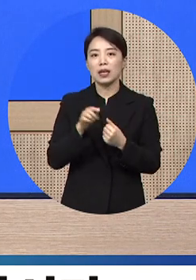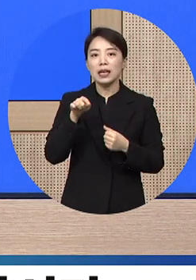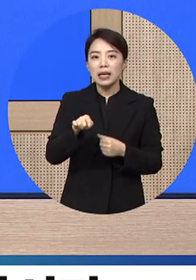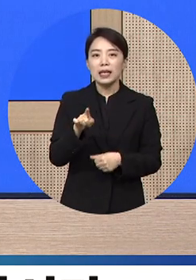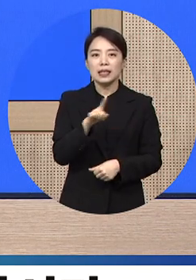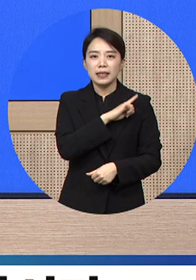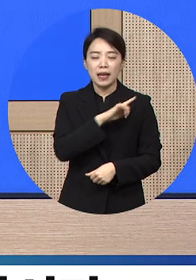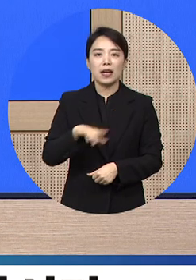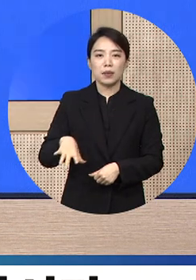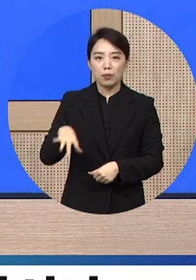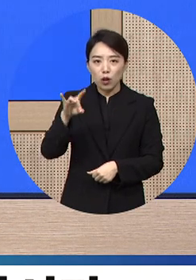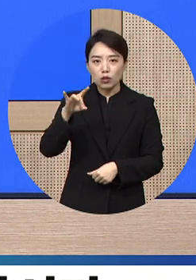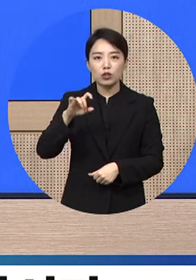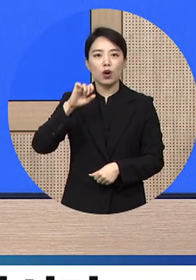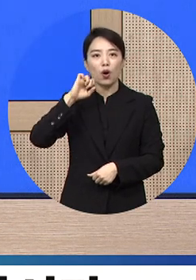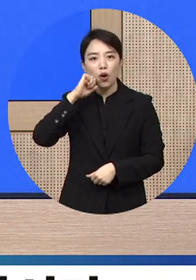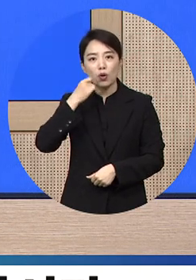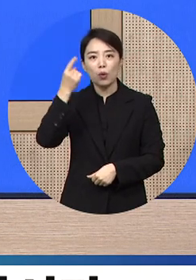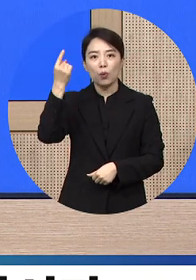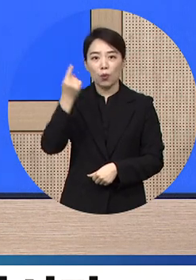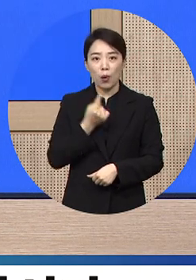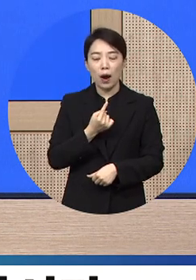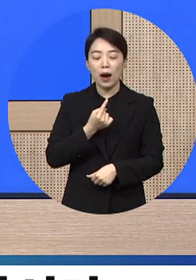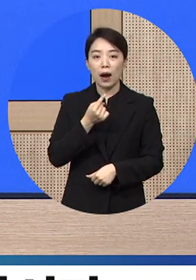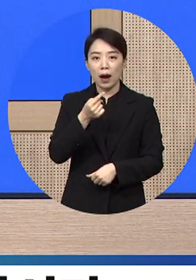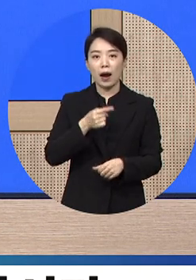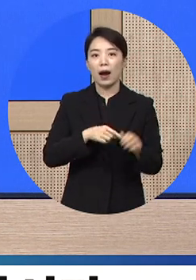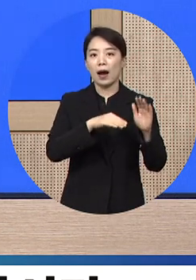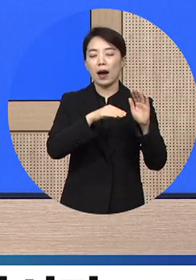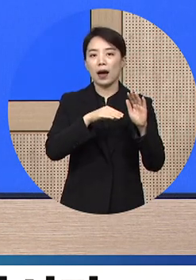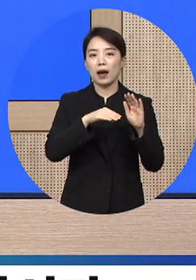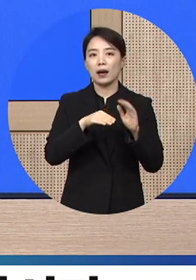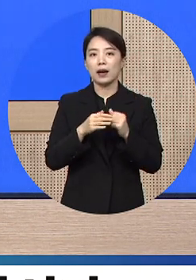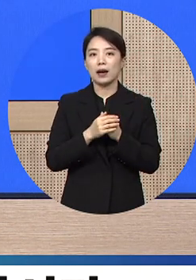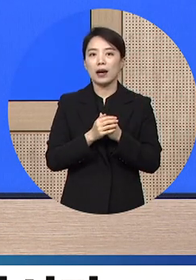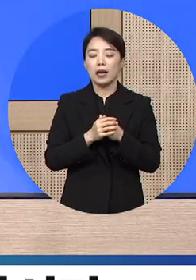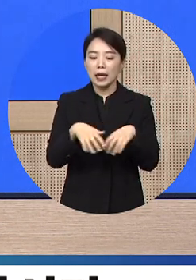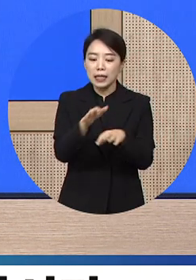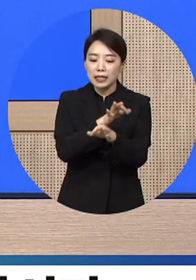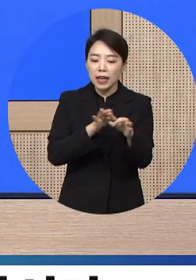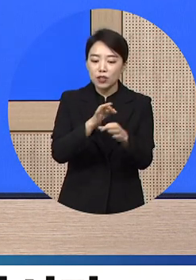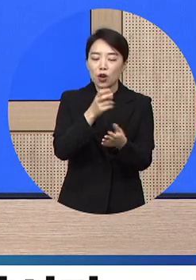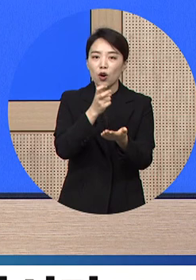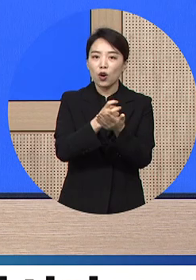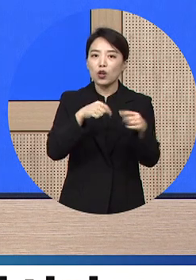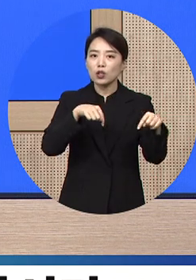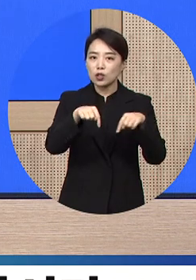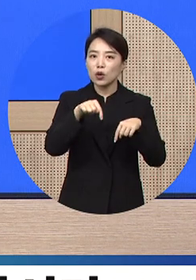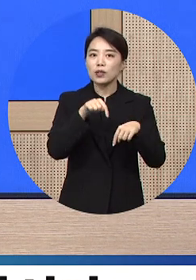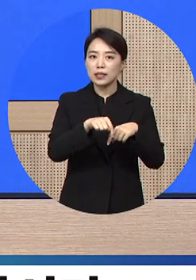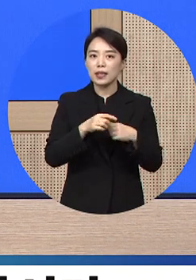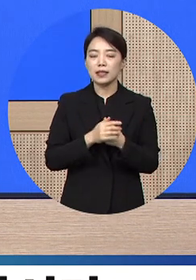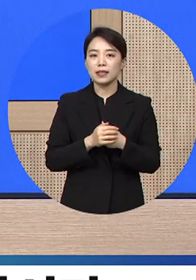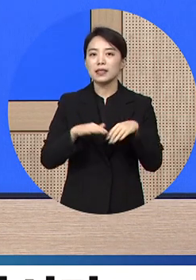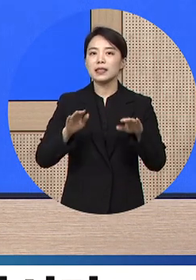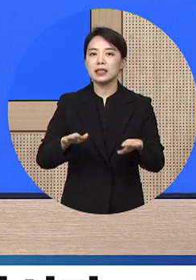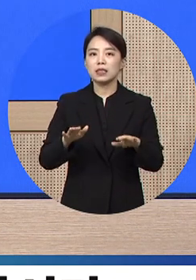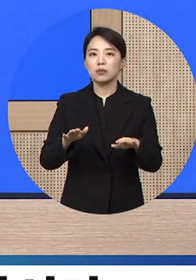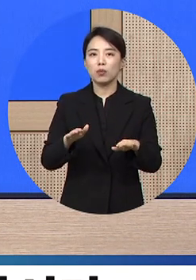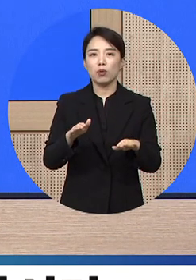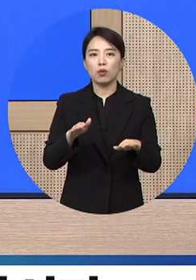먼저 어려움을 겪을 계층에 속할 것입니다. 재정정책은 정부가 지금 재정 건전성을